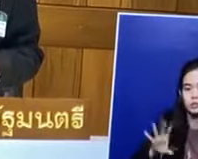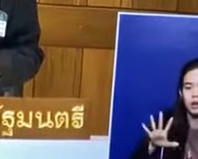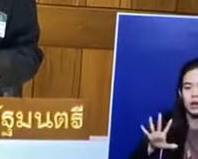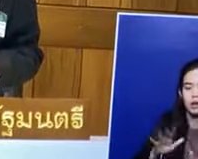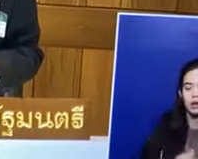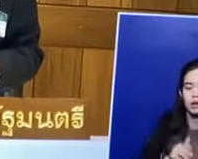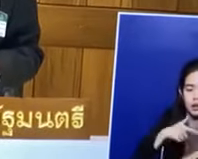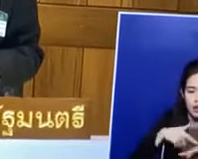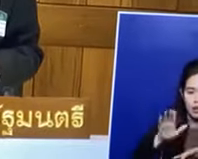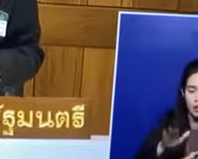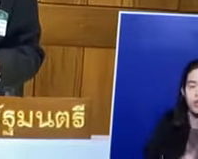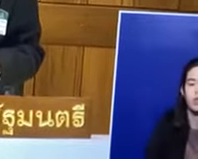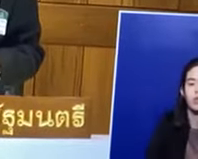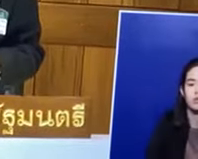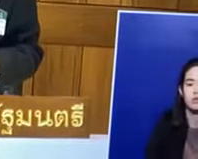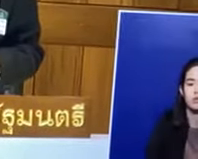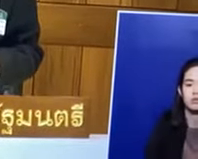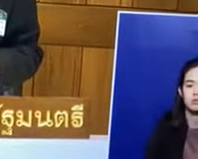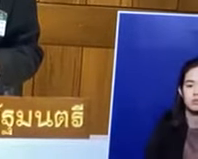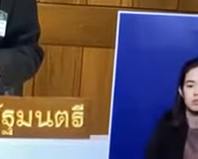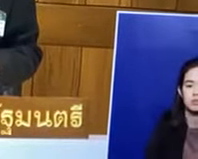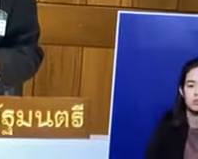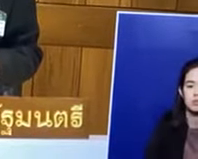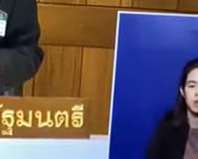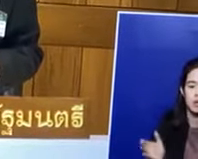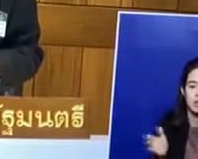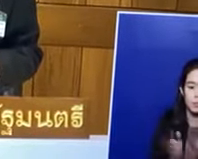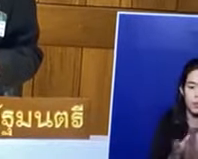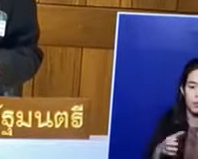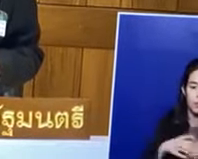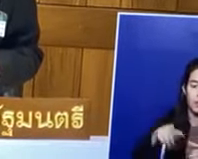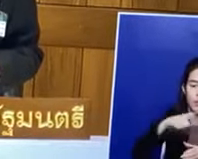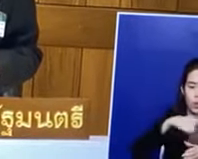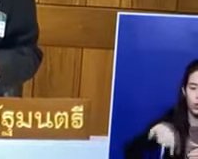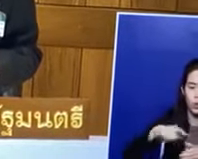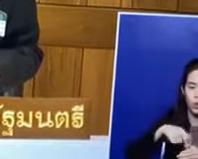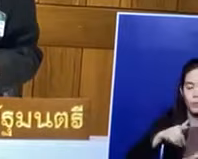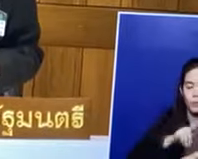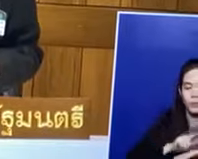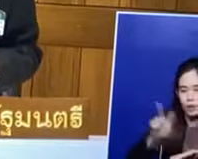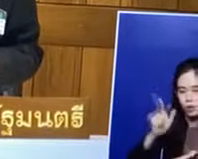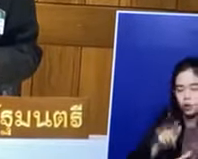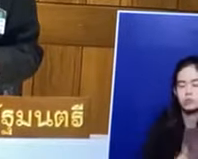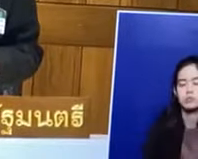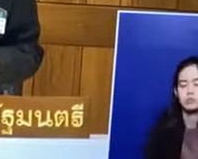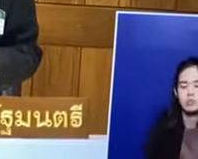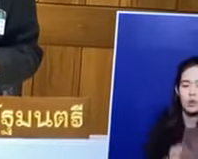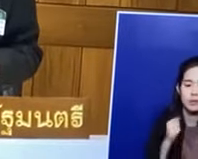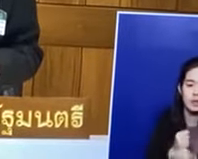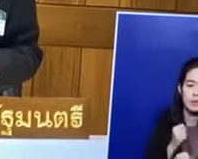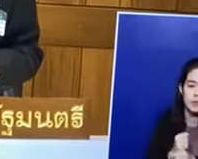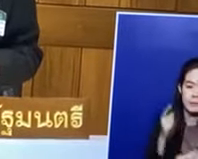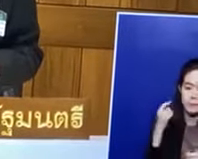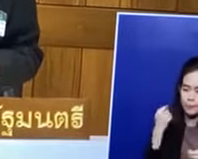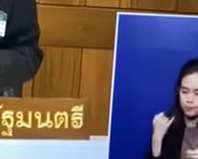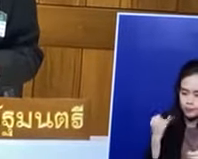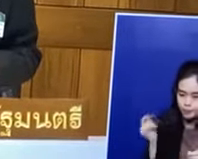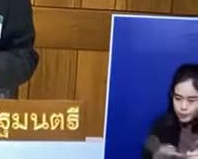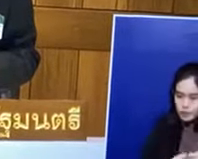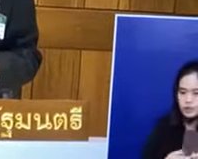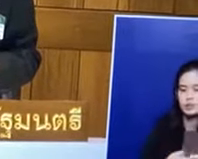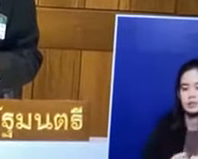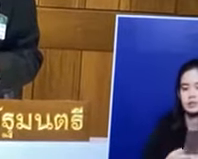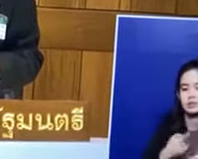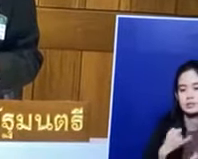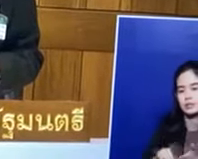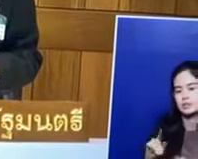ให้ออกจากราชการ48รายมลทินมัวหมองขาดคุณสมบัติหย่อนความสามารถพฤติการกระทำความผิดตัวใหญ่เป็นก